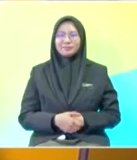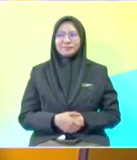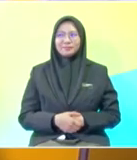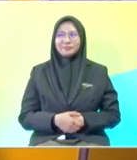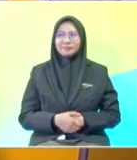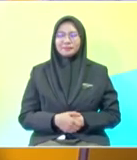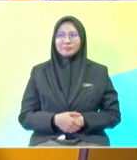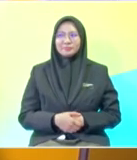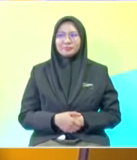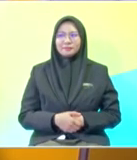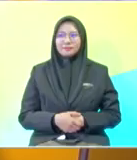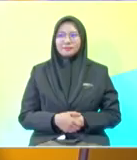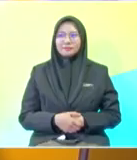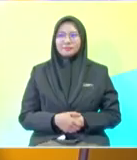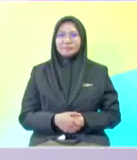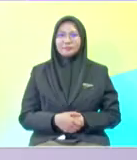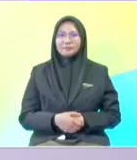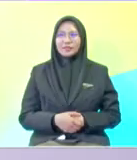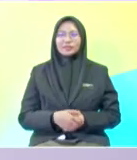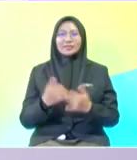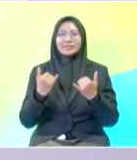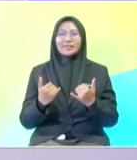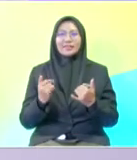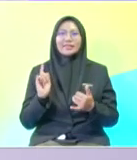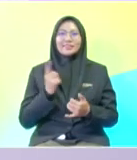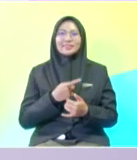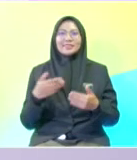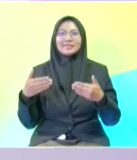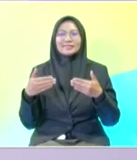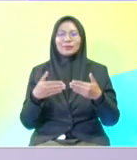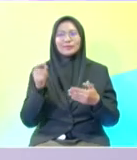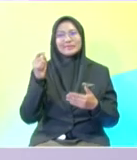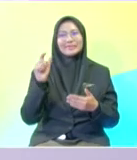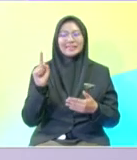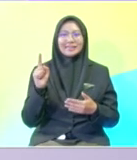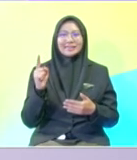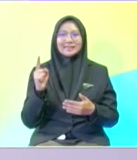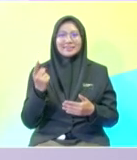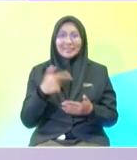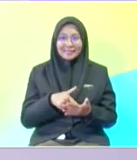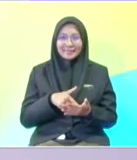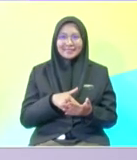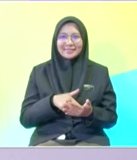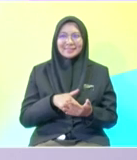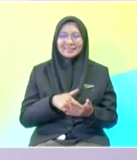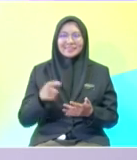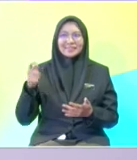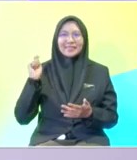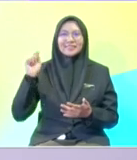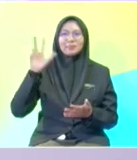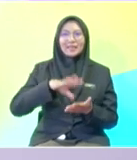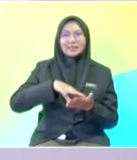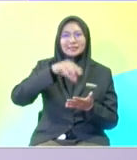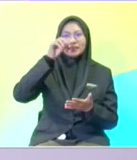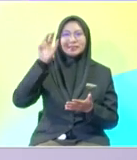rumah Insya Allah kita akan sambung sikit lagi kita sudah selesai tiga hukum ee nunsakinah dan